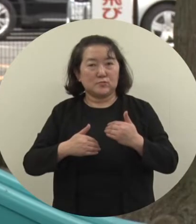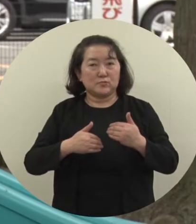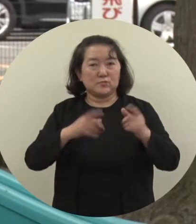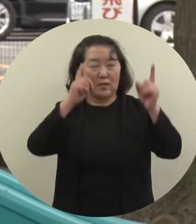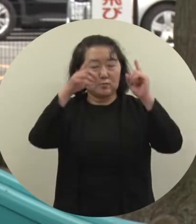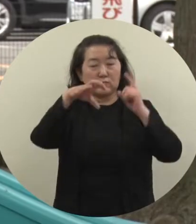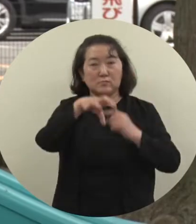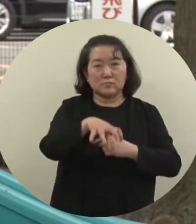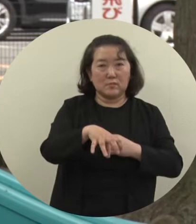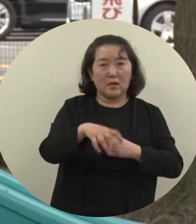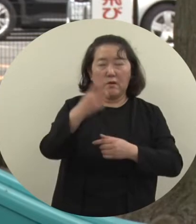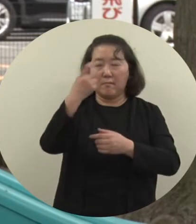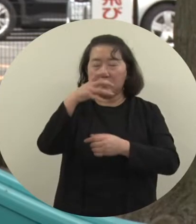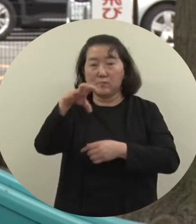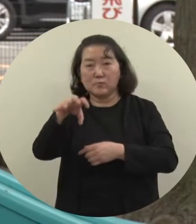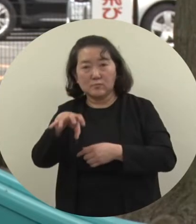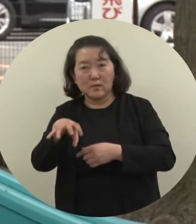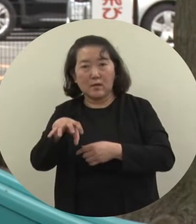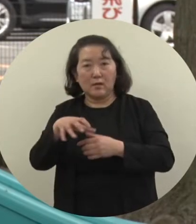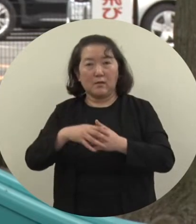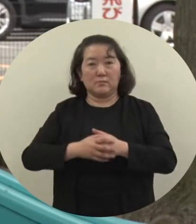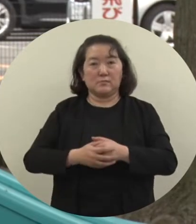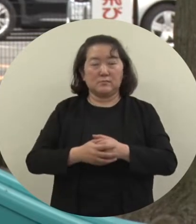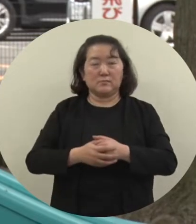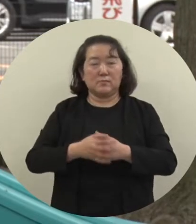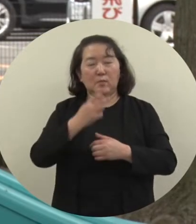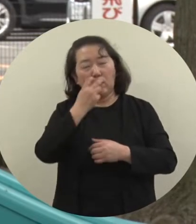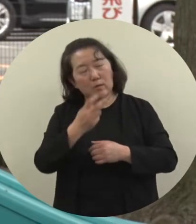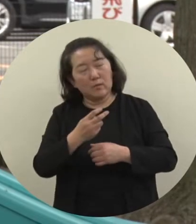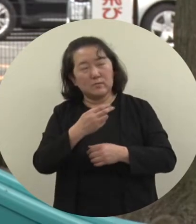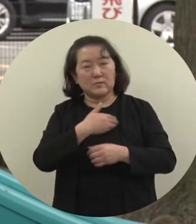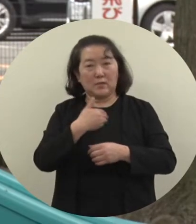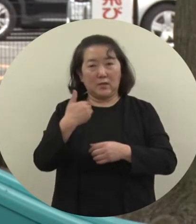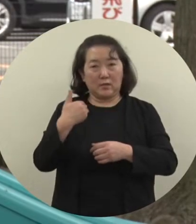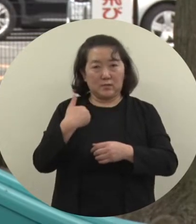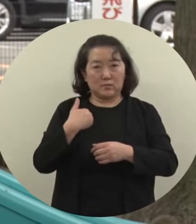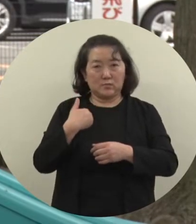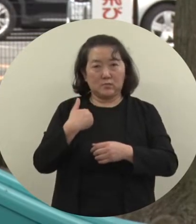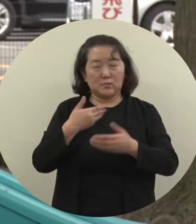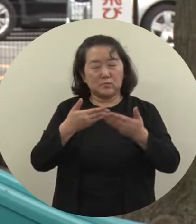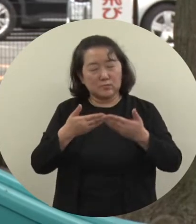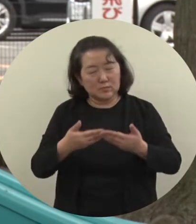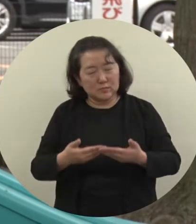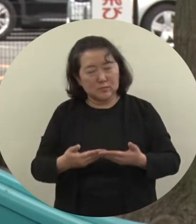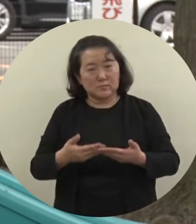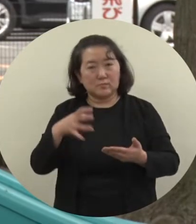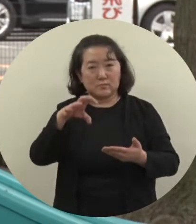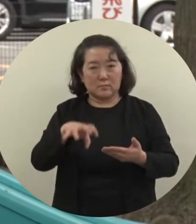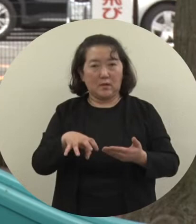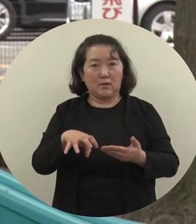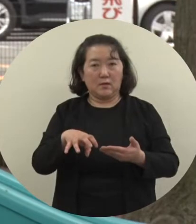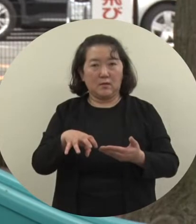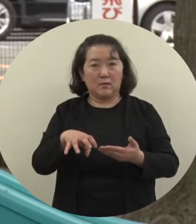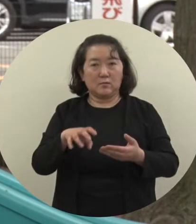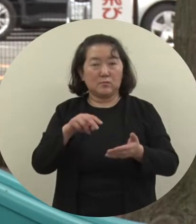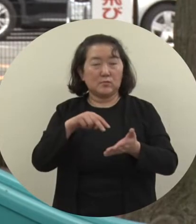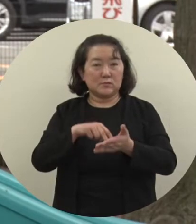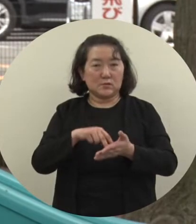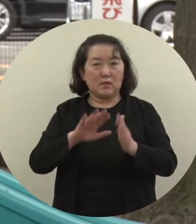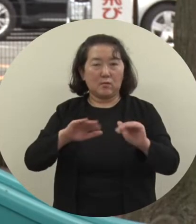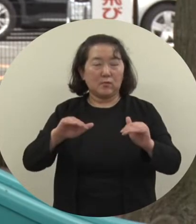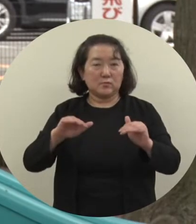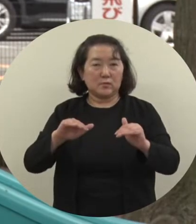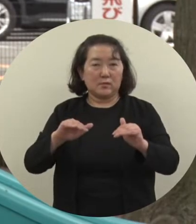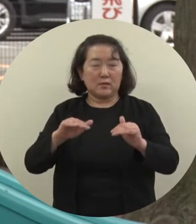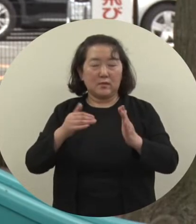めるような遊びの場や学びの場であったり、ほっと一息つけるような安らぎの場にもなる、子